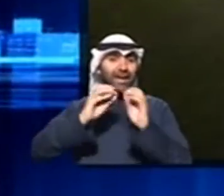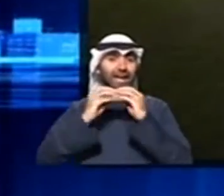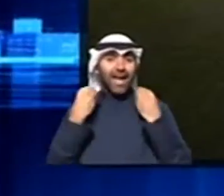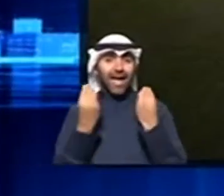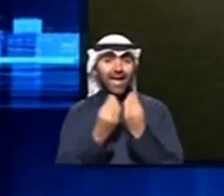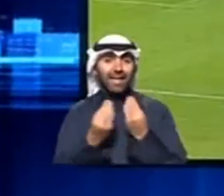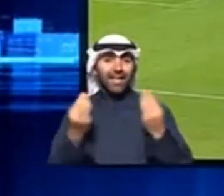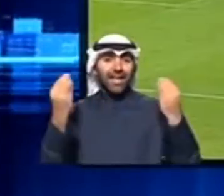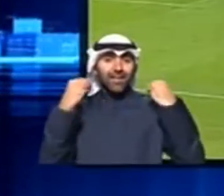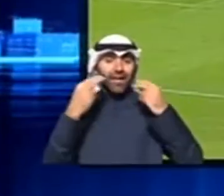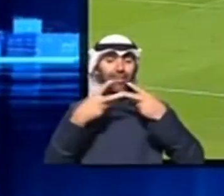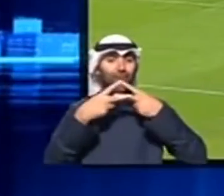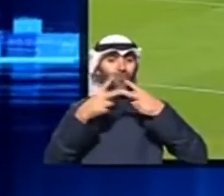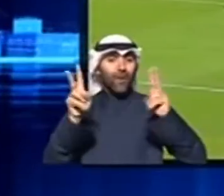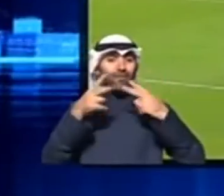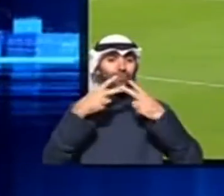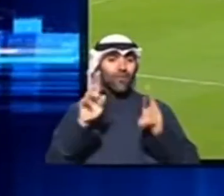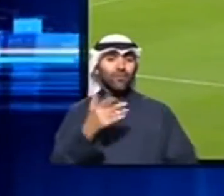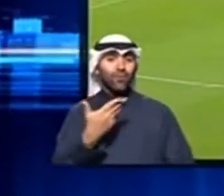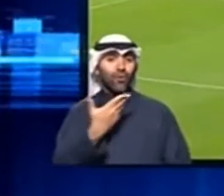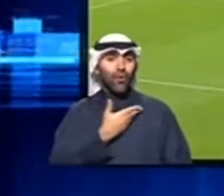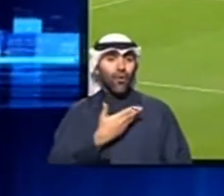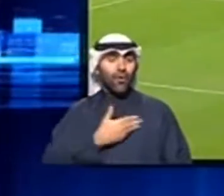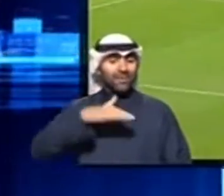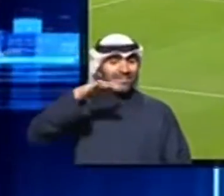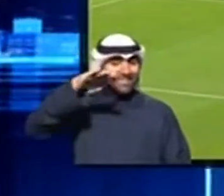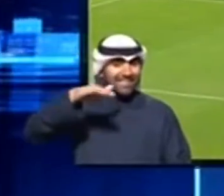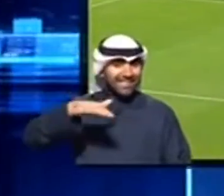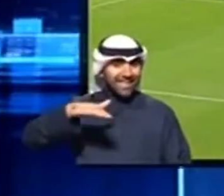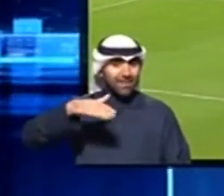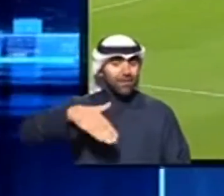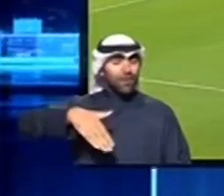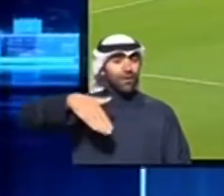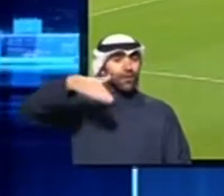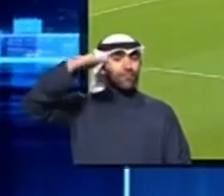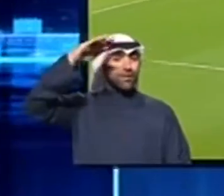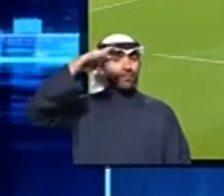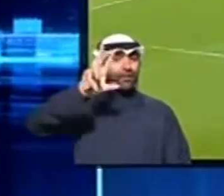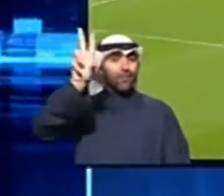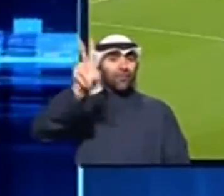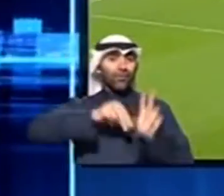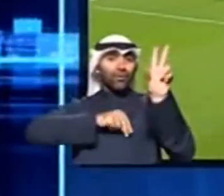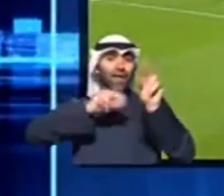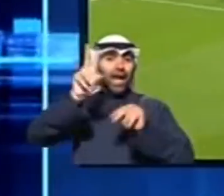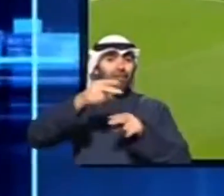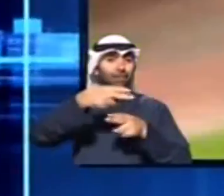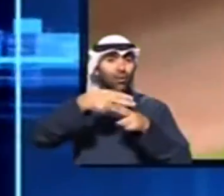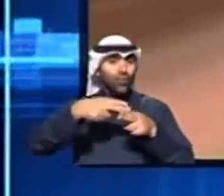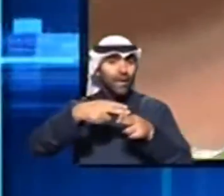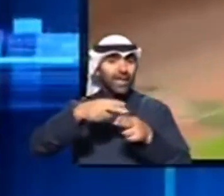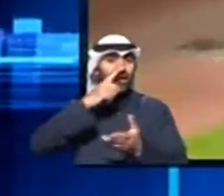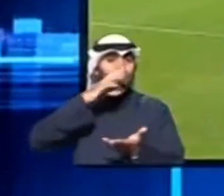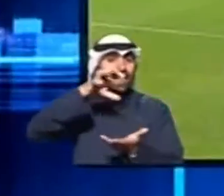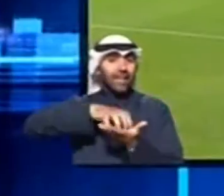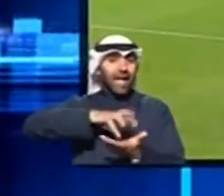في بدءا من شهر ابريل المقبل وحتى شهر 11 في دوره